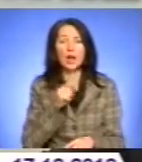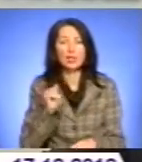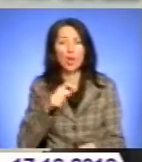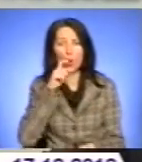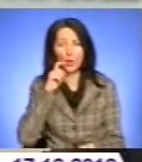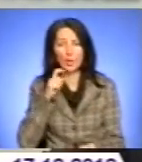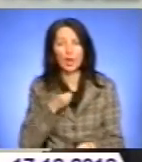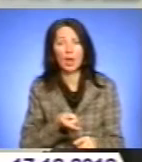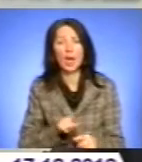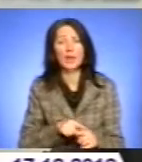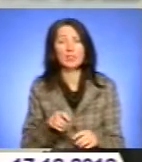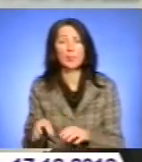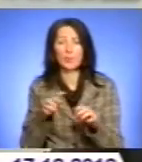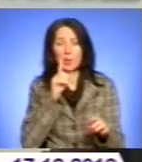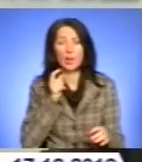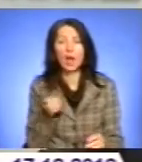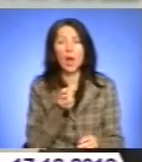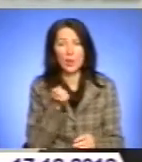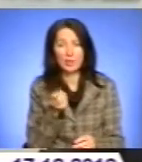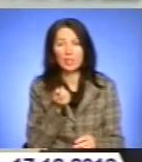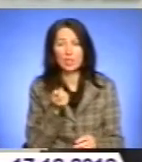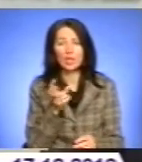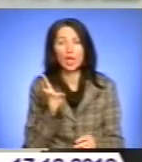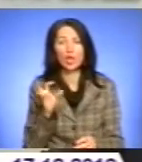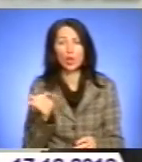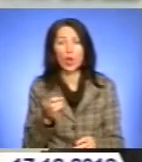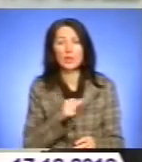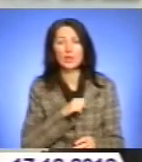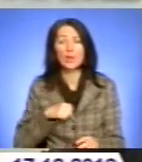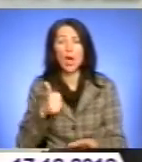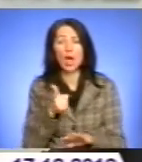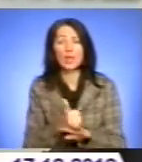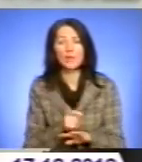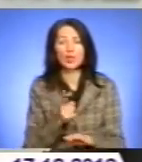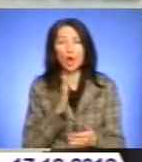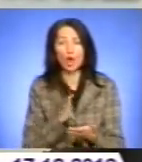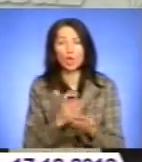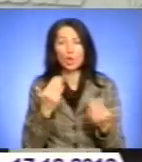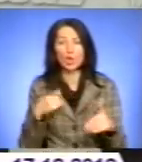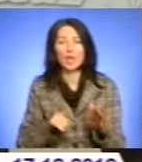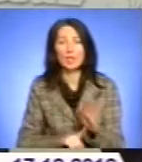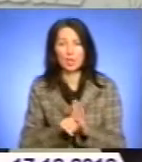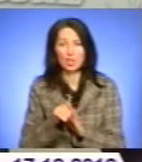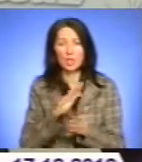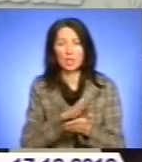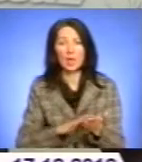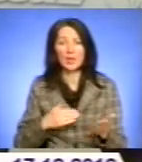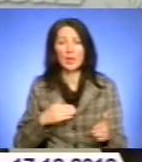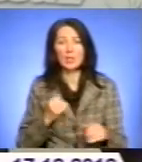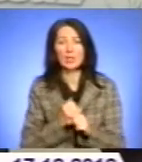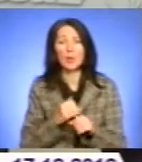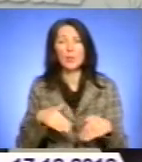эти поставки пока незначительные, но самое главное, что есть уже начало. Далее мы делаем